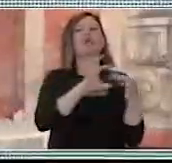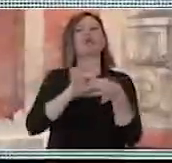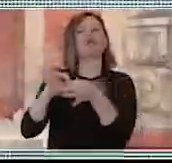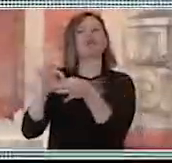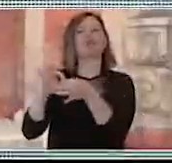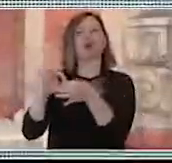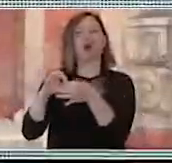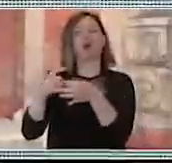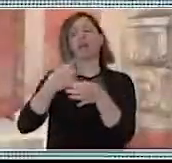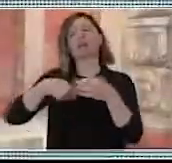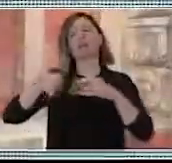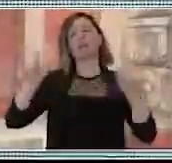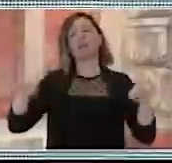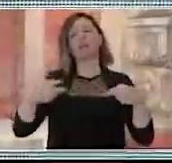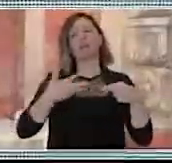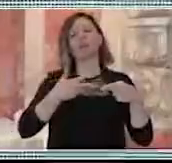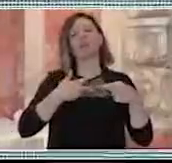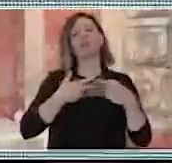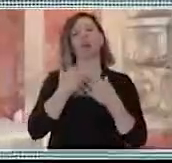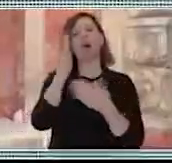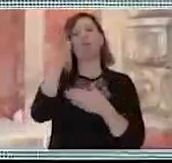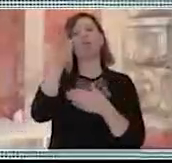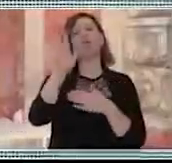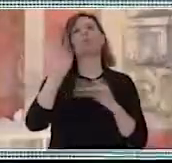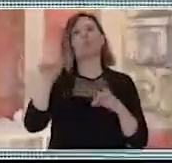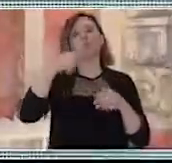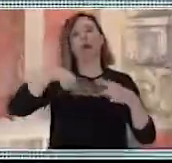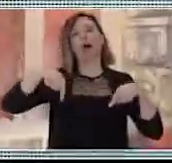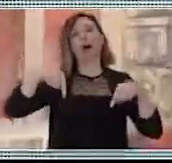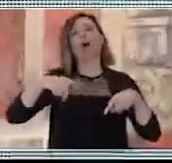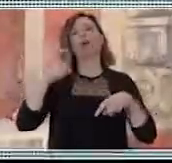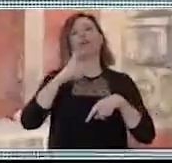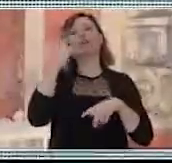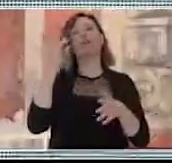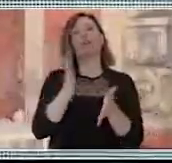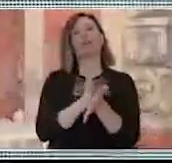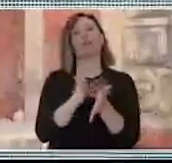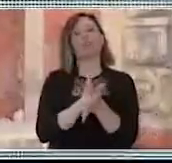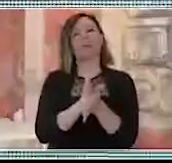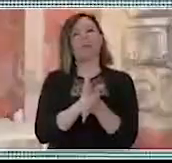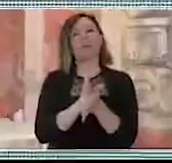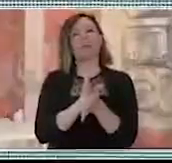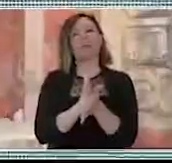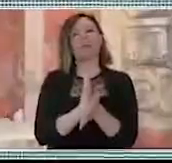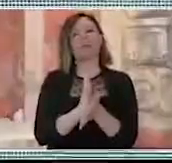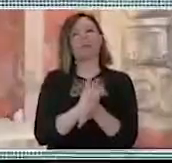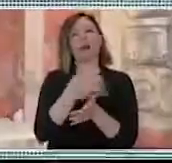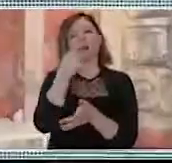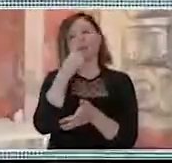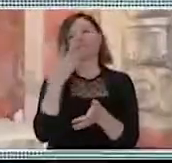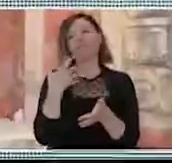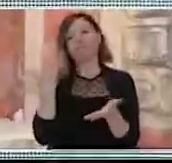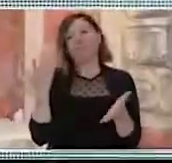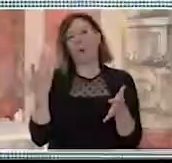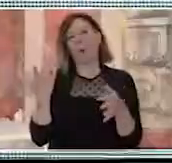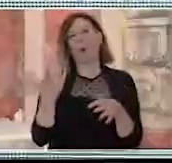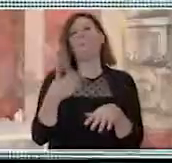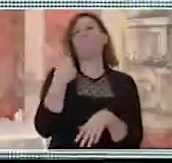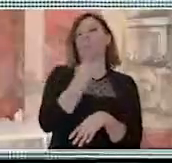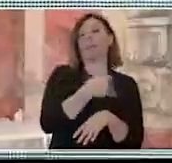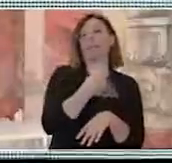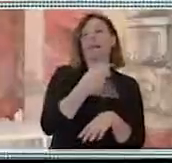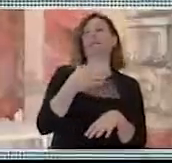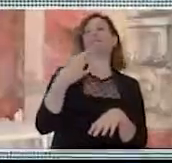difficili davanti, ma per me oggi è una giornata di festa. Celebriamo questo matrimonio tra il Presidente